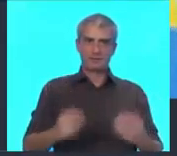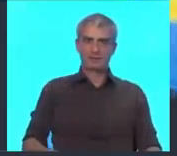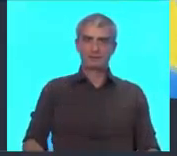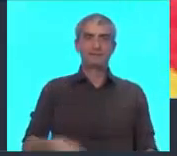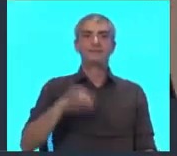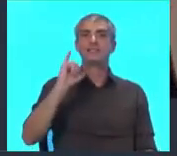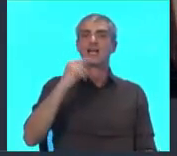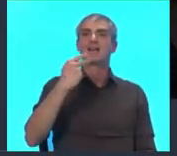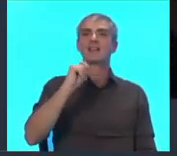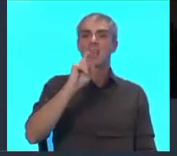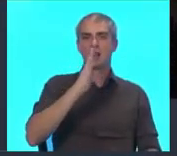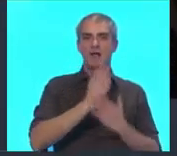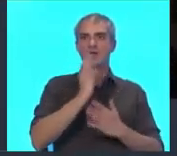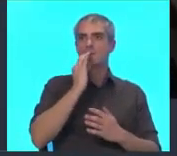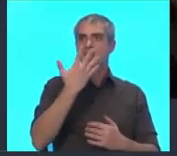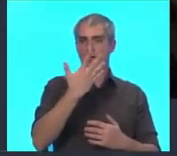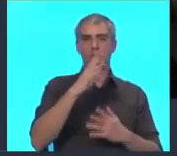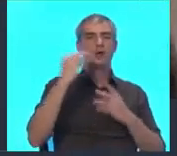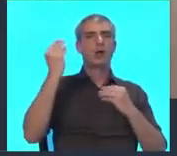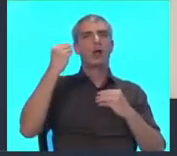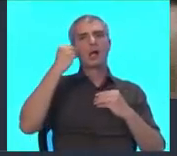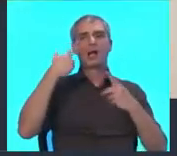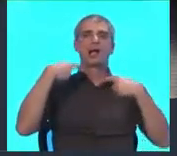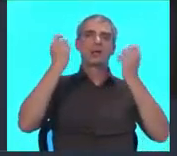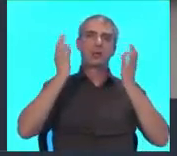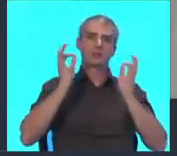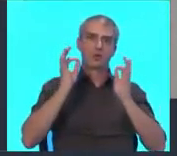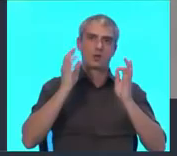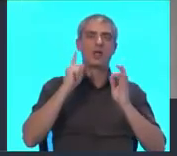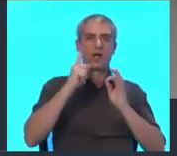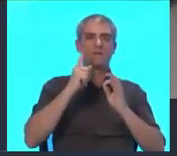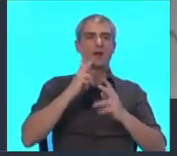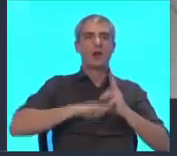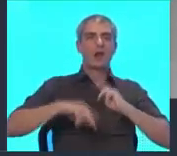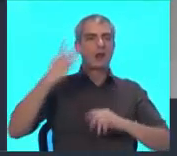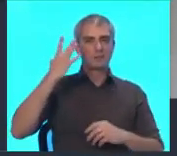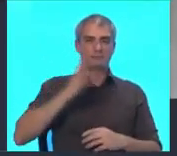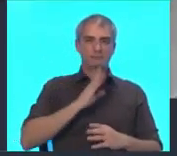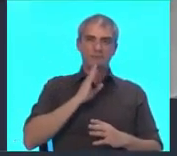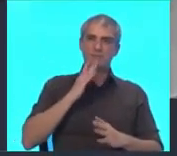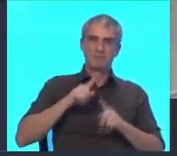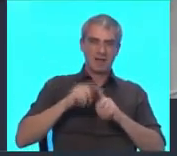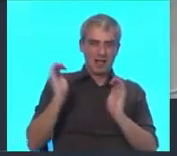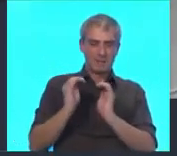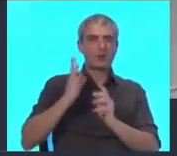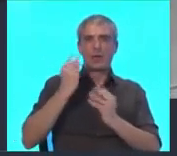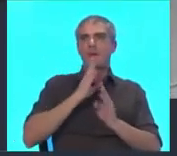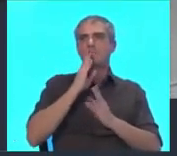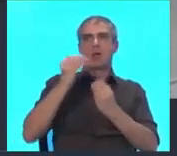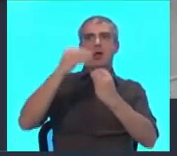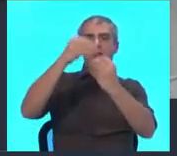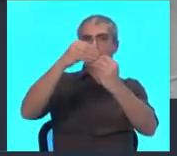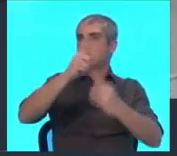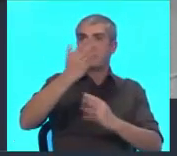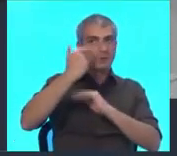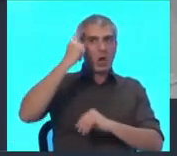כבר בני 5, הם בגן לחינוך מיוחד, אבל סוחבים איתם מהפגות הרבה בעיות. סלי אומרת שבעבר לא הייתה מודעת